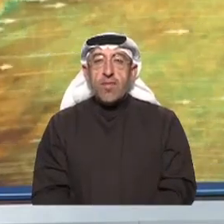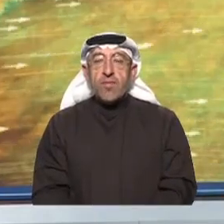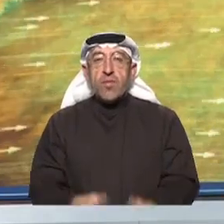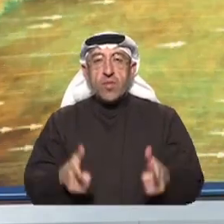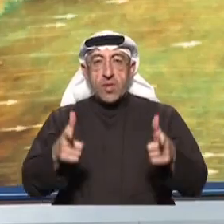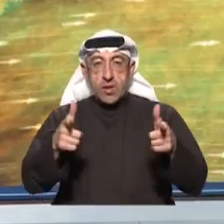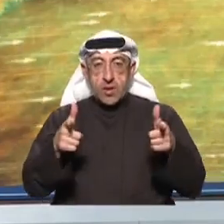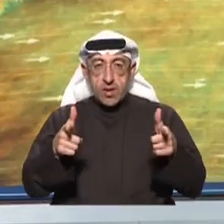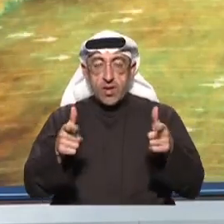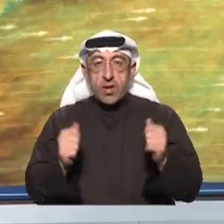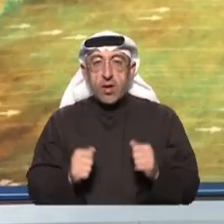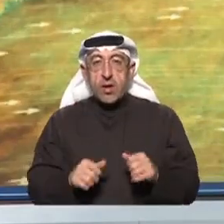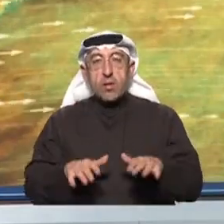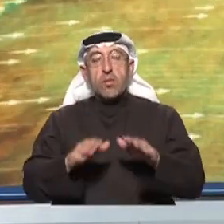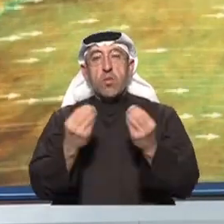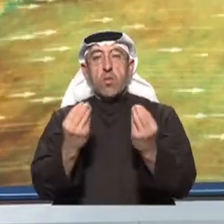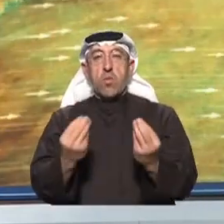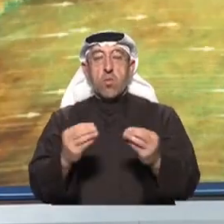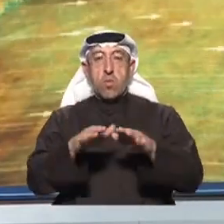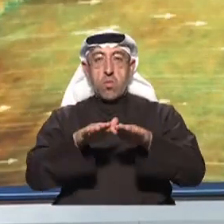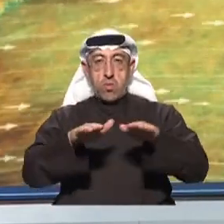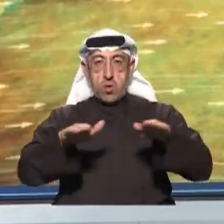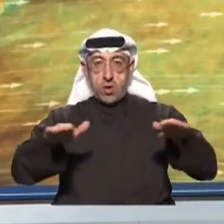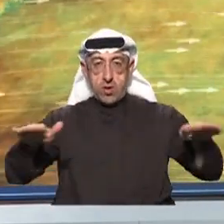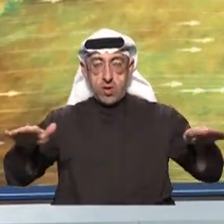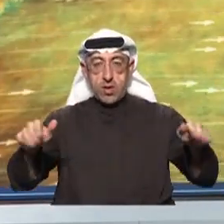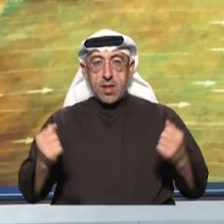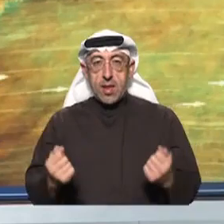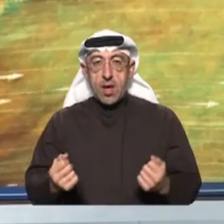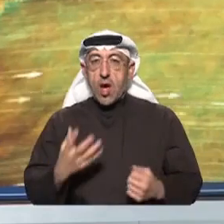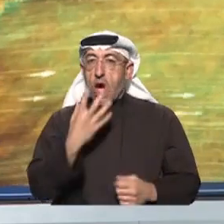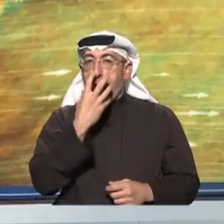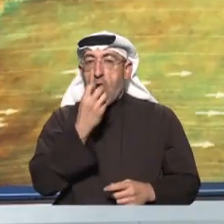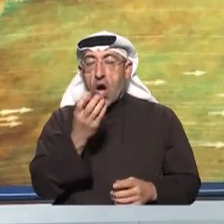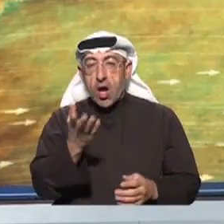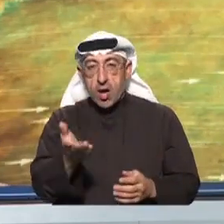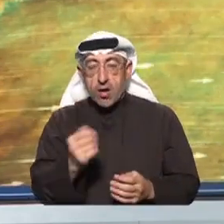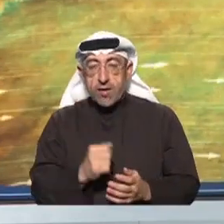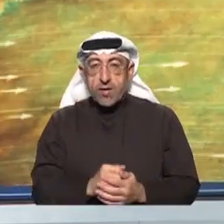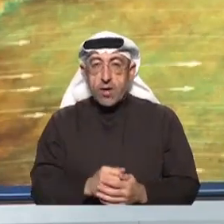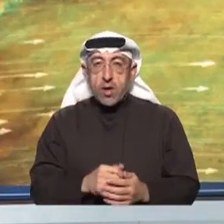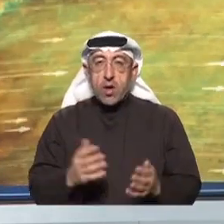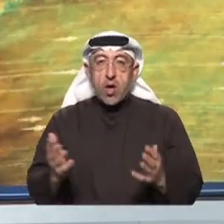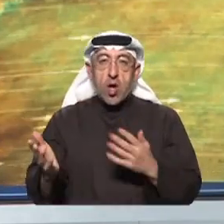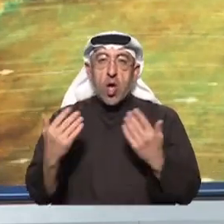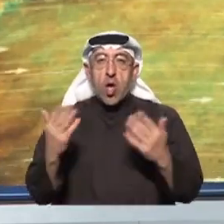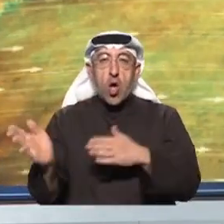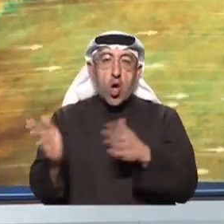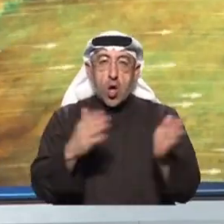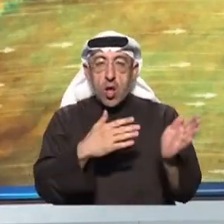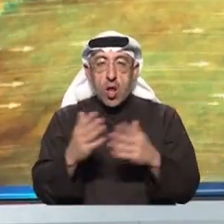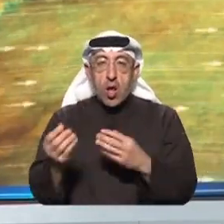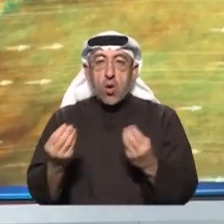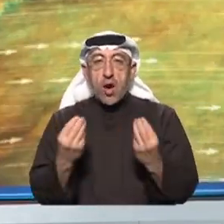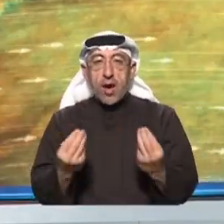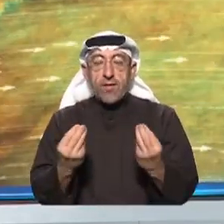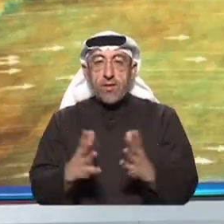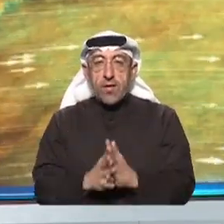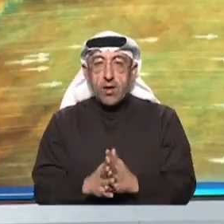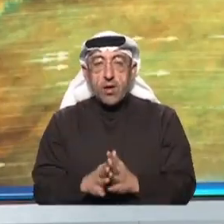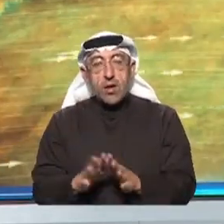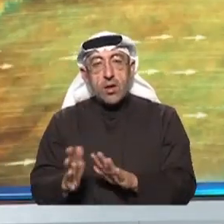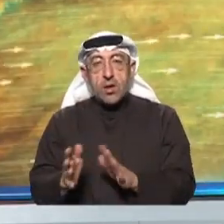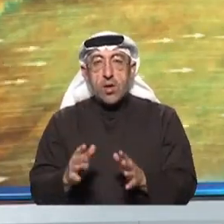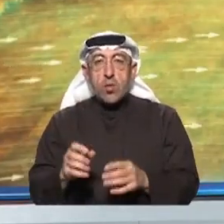الأجواء معتدلة إلى دافئة، ورياح متقلبة الاتجاه خفيفة إلى معتدلة السرعة، ولكن أيضا تنشط